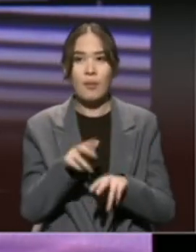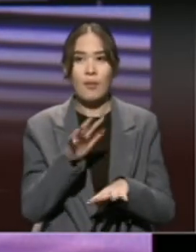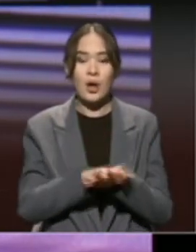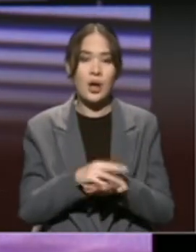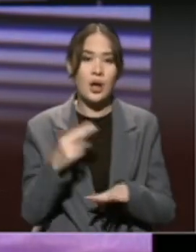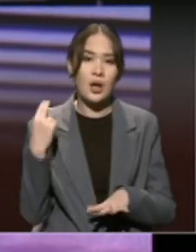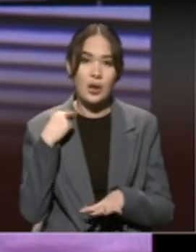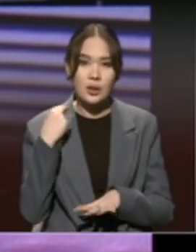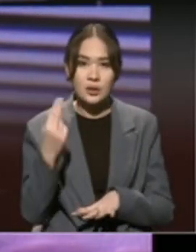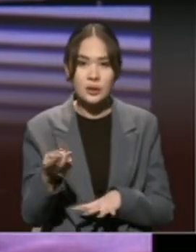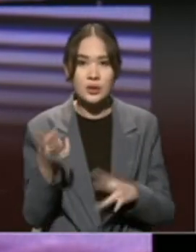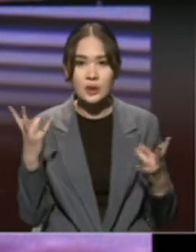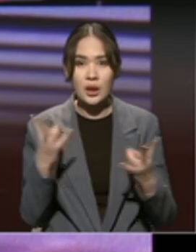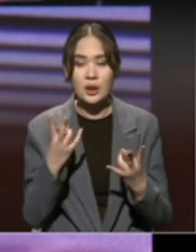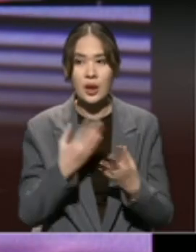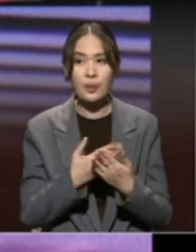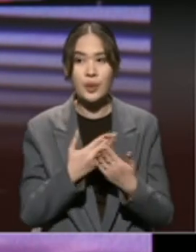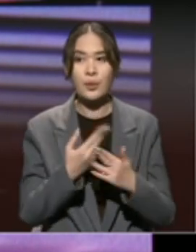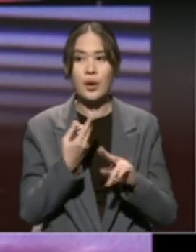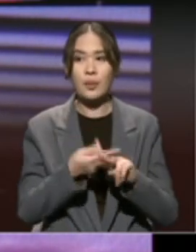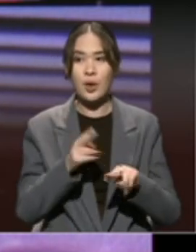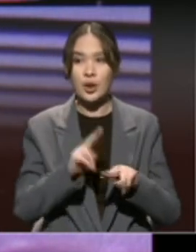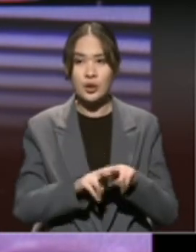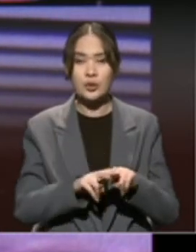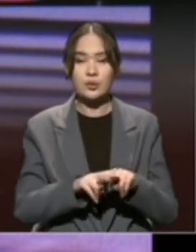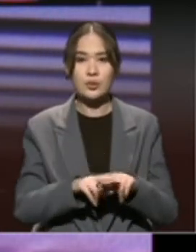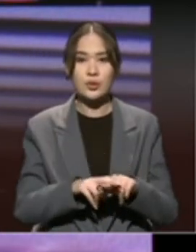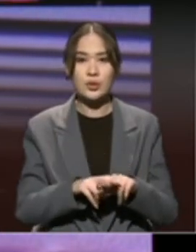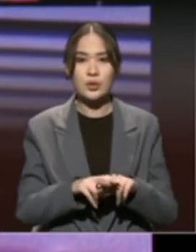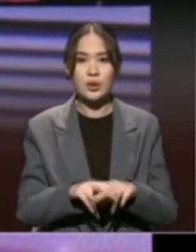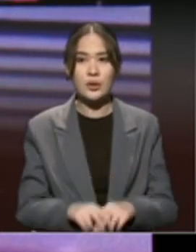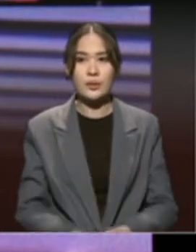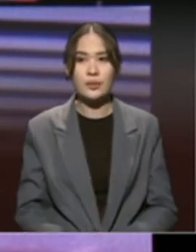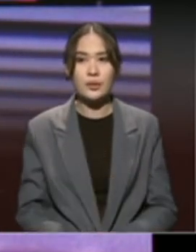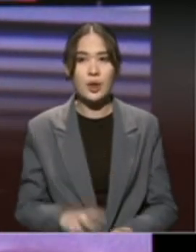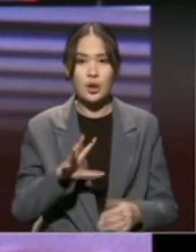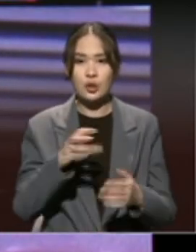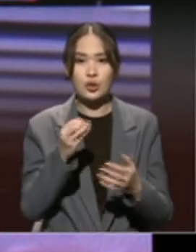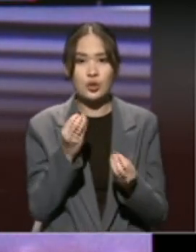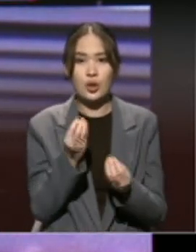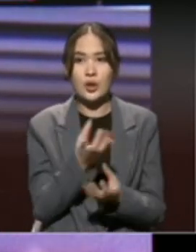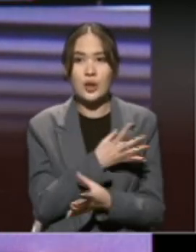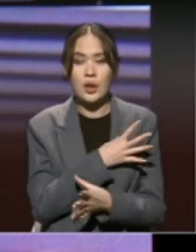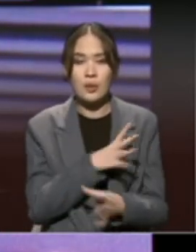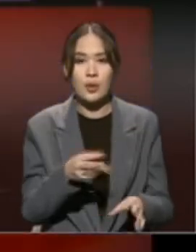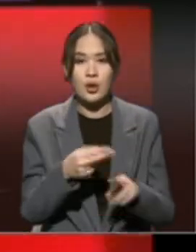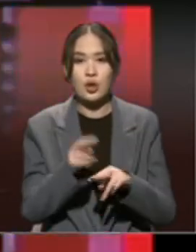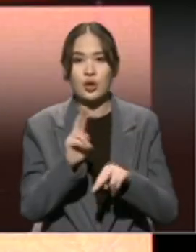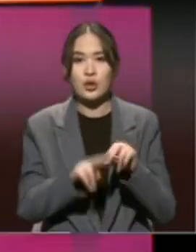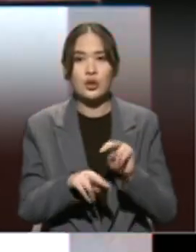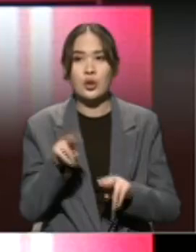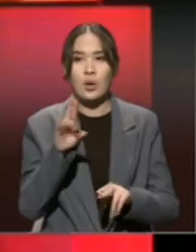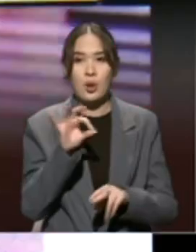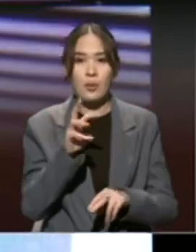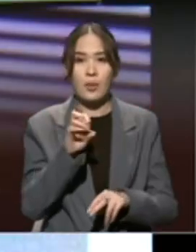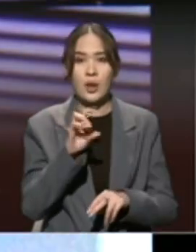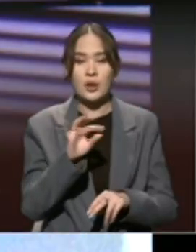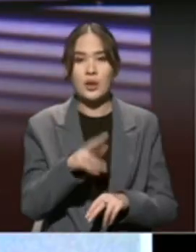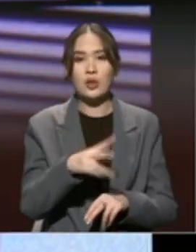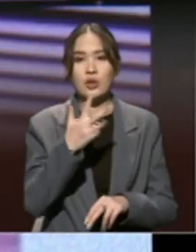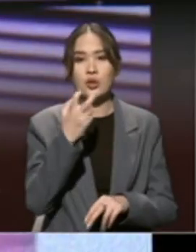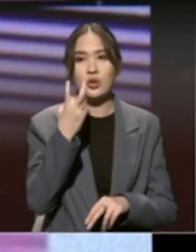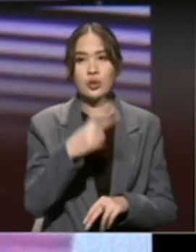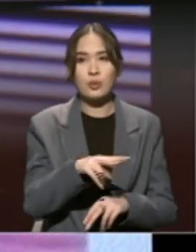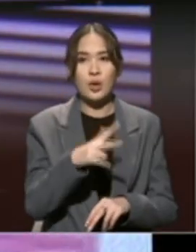керек. Сондықтан көрдіңіз бе, бұл әлі болмаған, ол құрылыс компаниясы кемінде